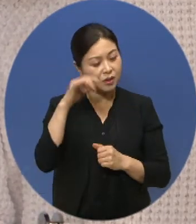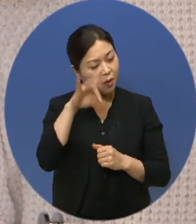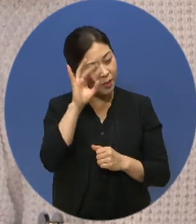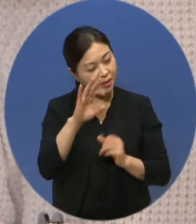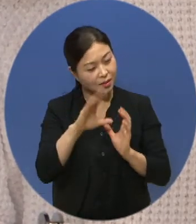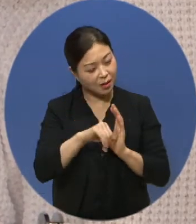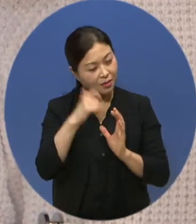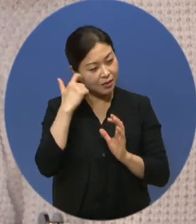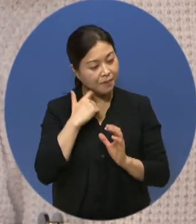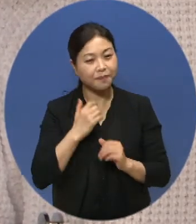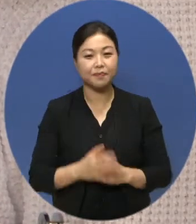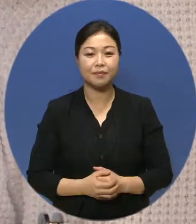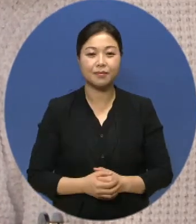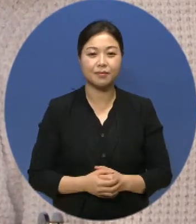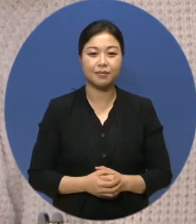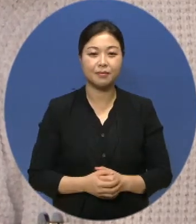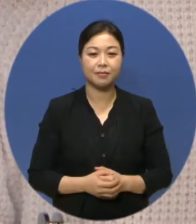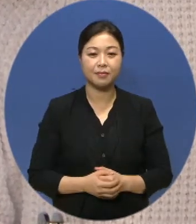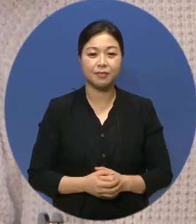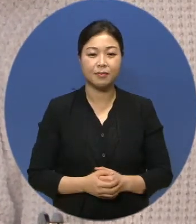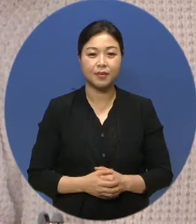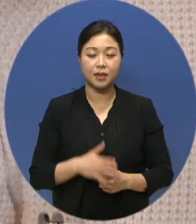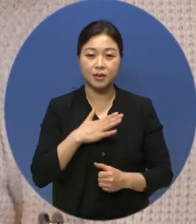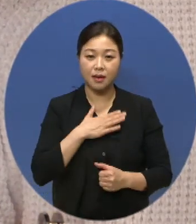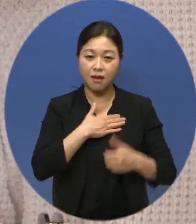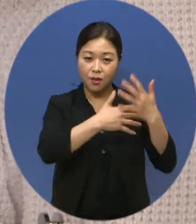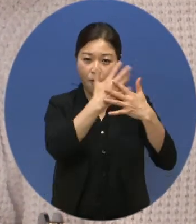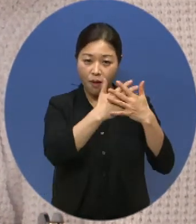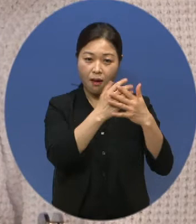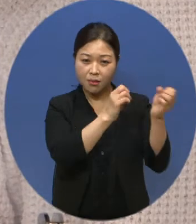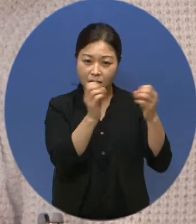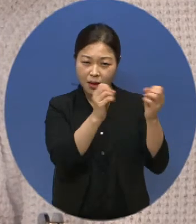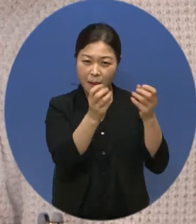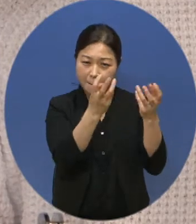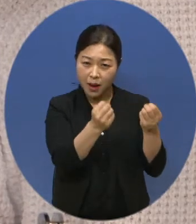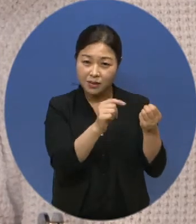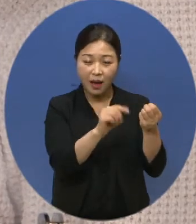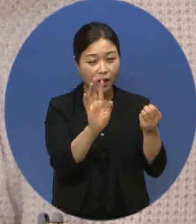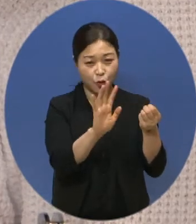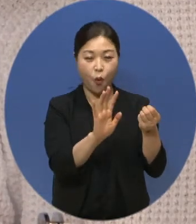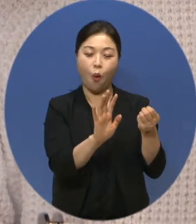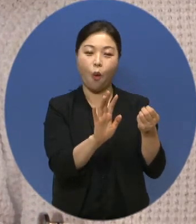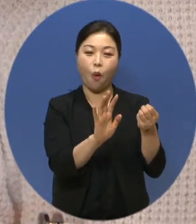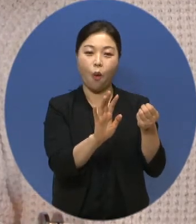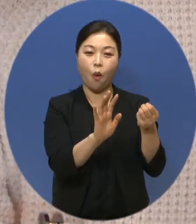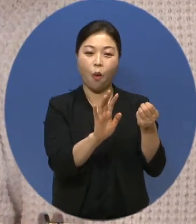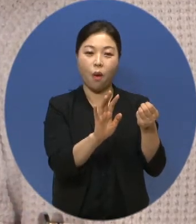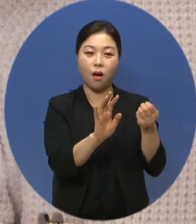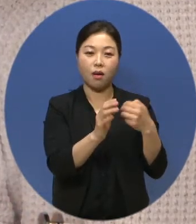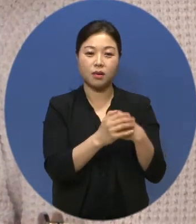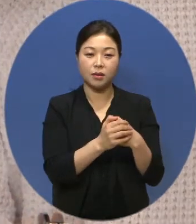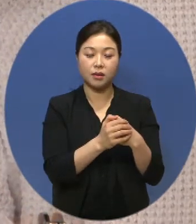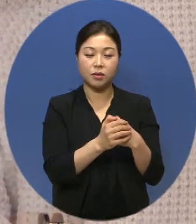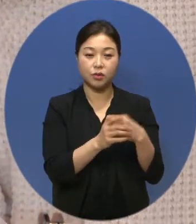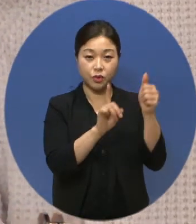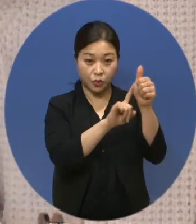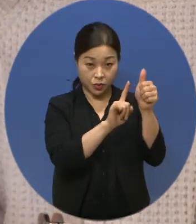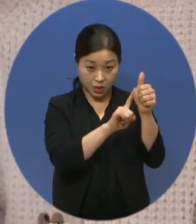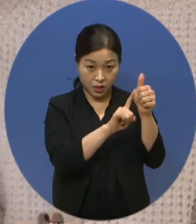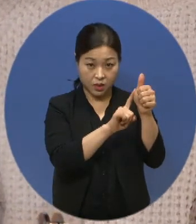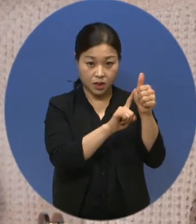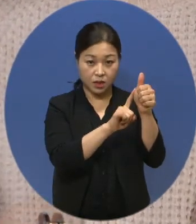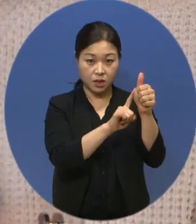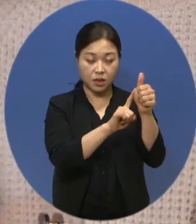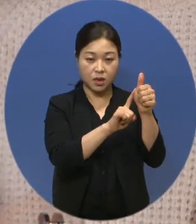때는 일단은 이제 제 영화가 이렇게 막 대사가 엄청 많이 있는 영화도 아니고 이제 그 하나의 주인공